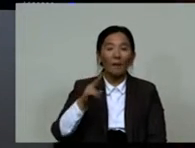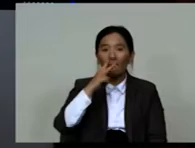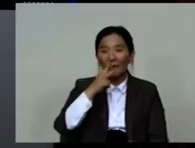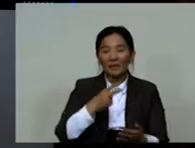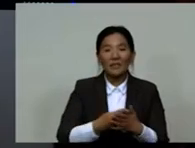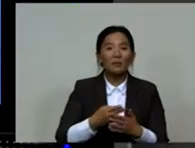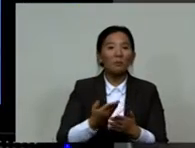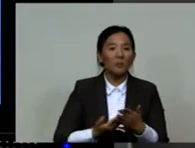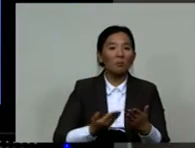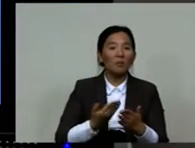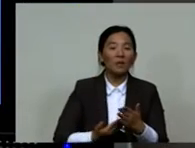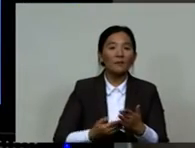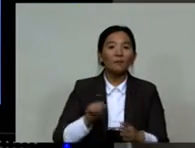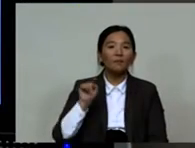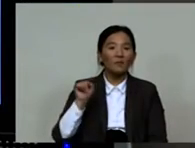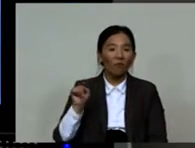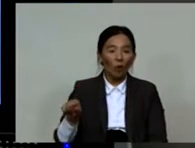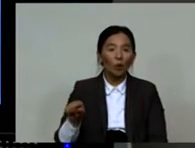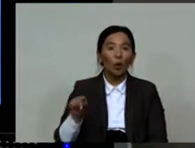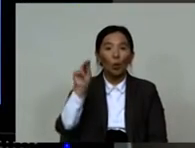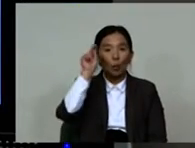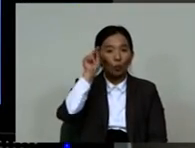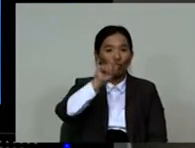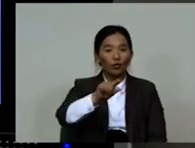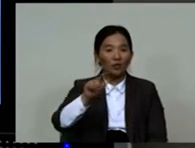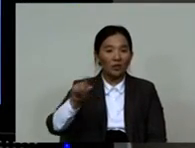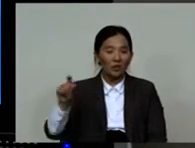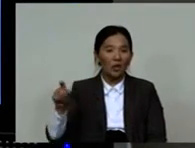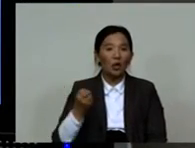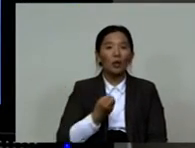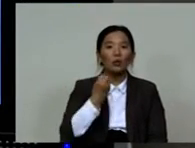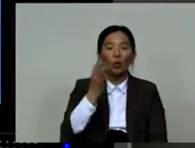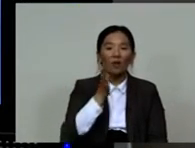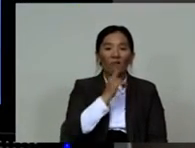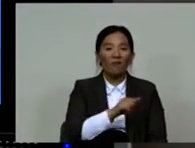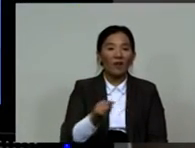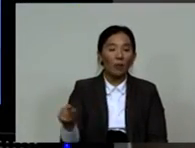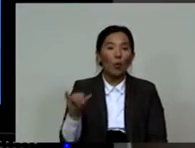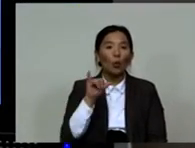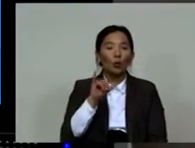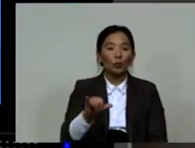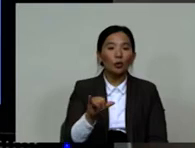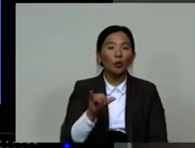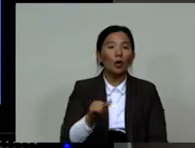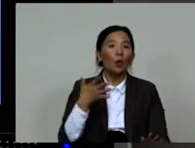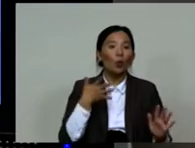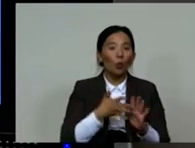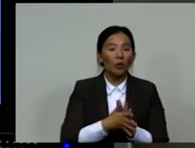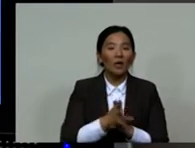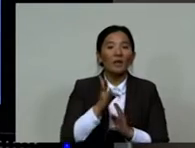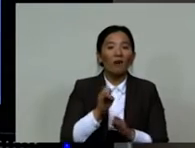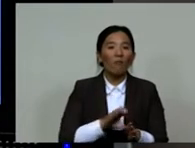пример. Вот ученики, сколько времени у них уходит на выполнение